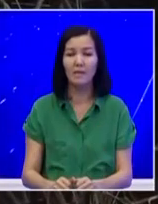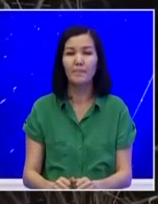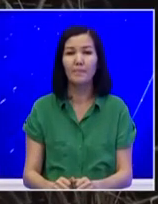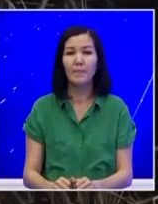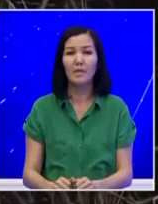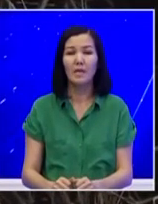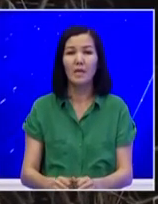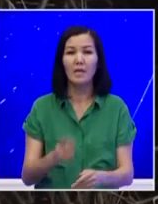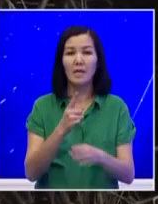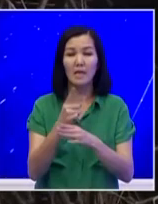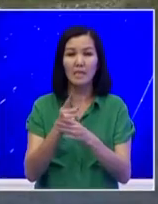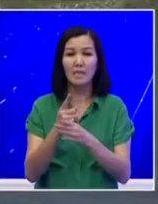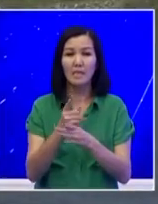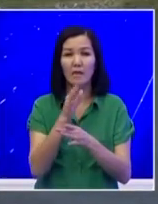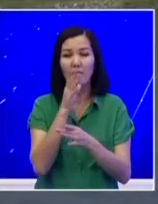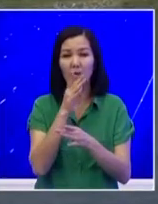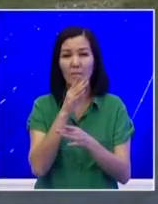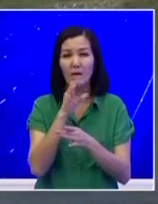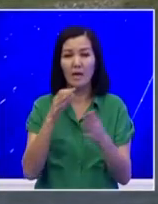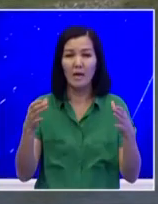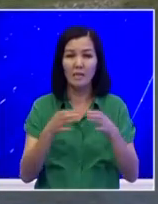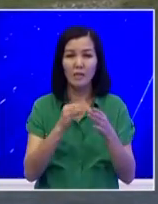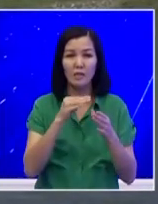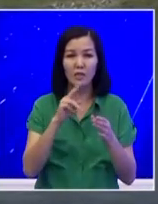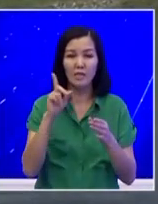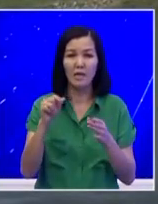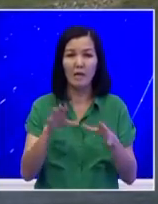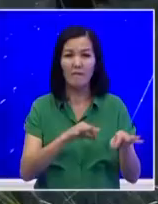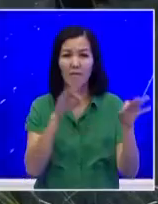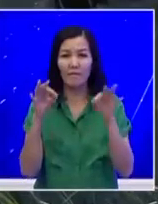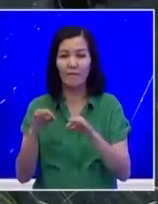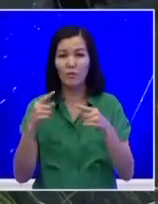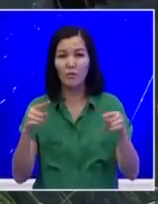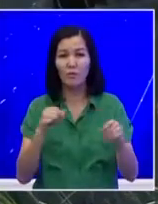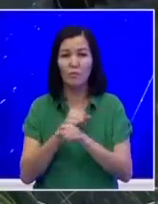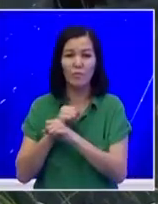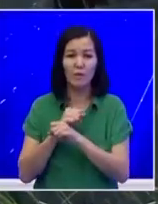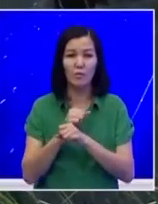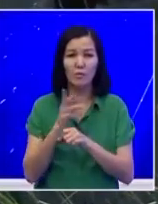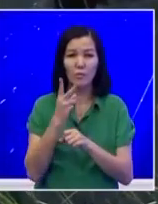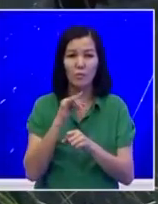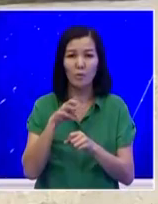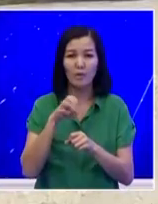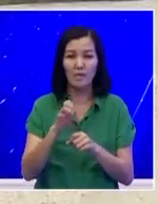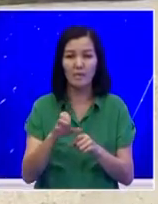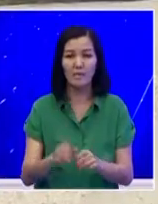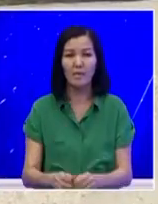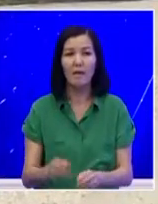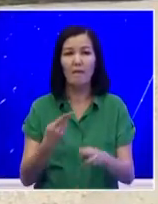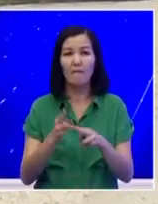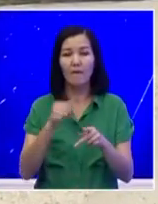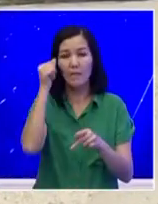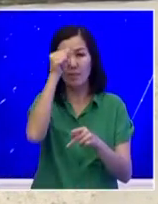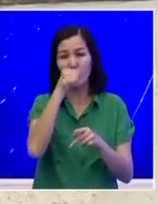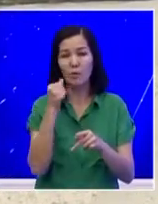период карантинных мероприятий отдел ЖКХ оказывает содействие в вывозе мусора и другому дачному массиву – Уйтас. Ну, в этом году у нас